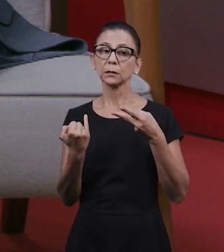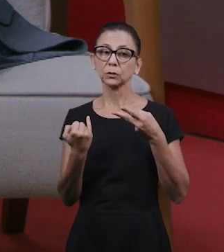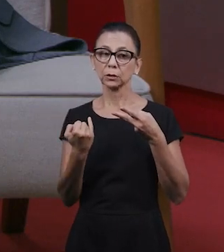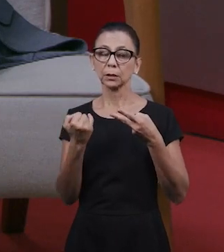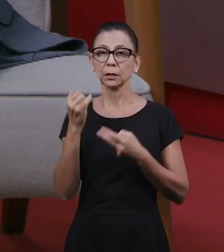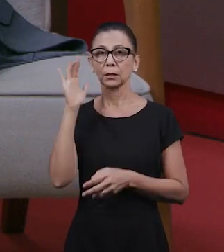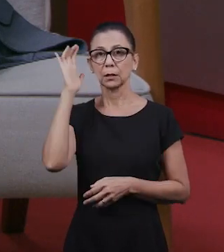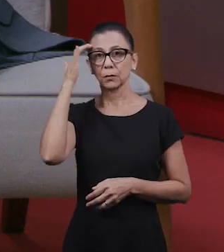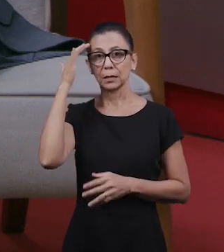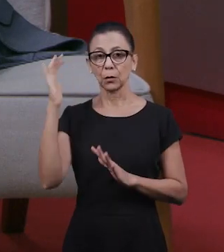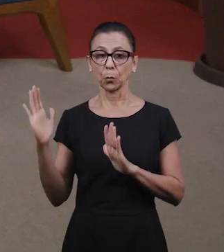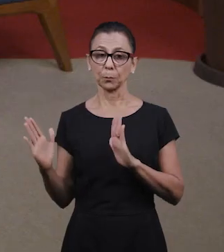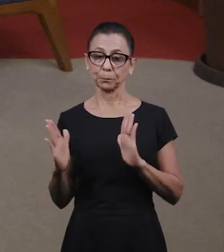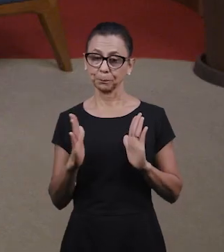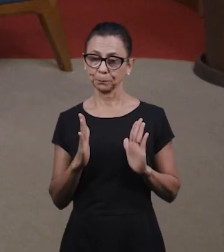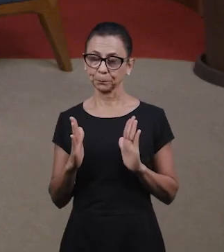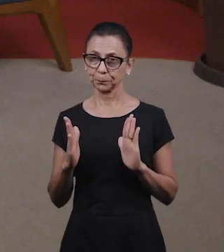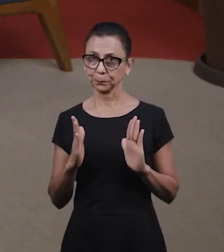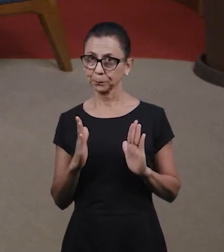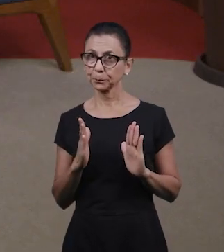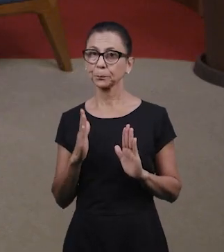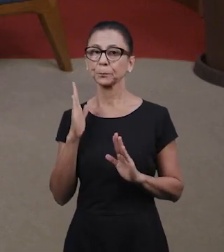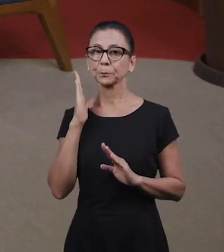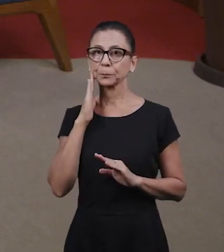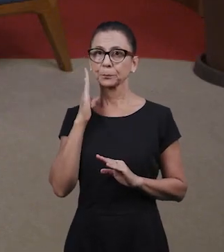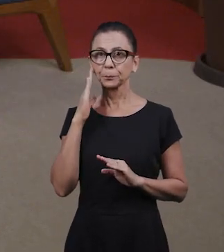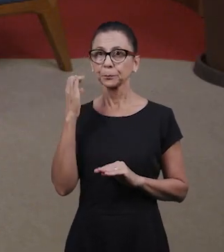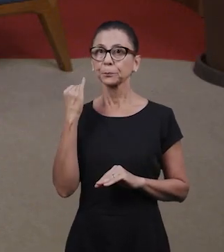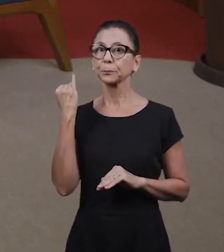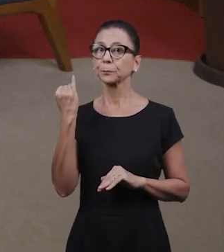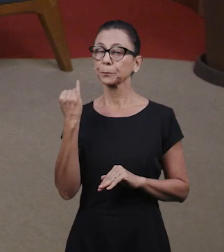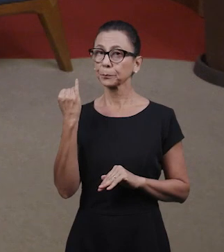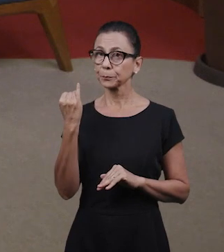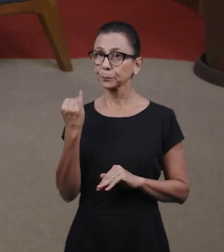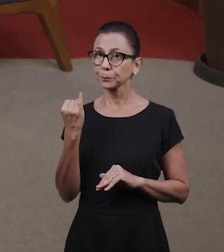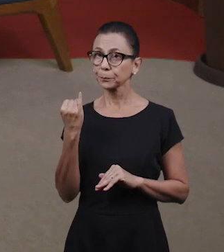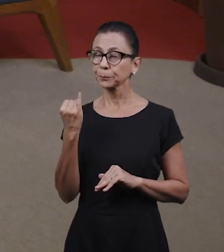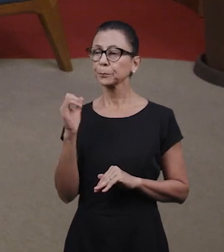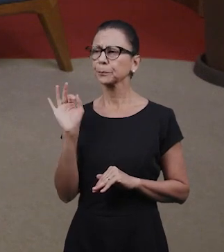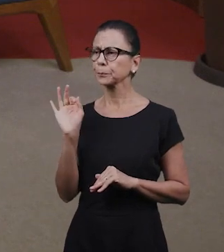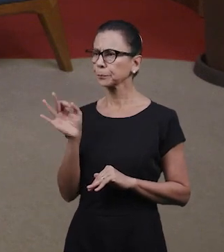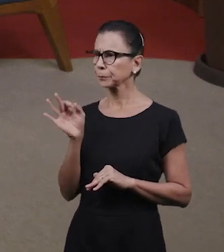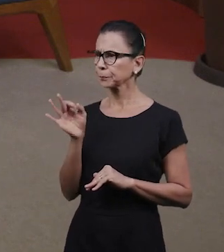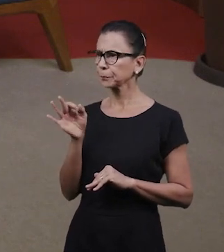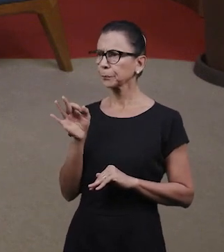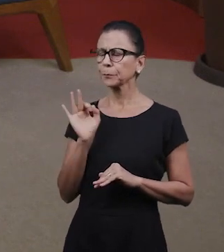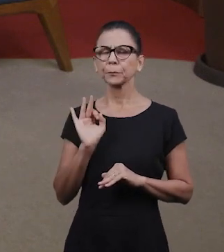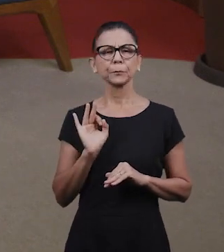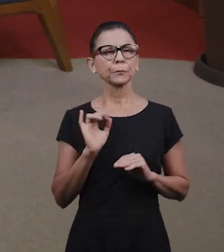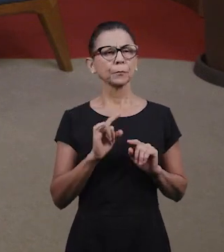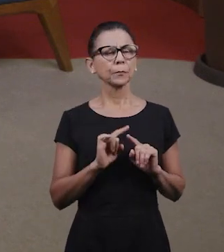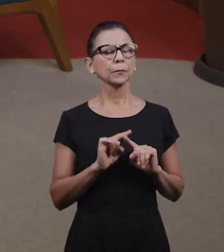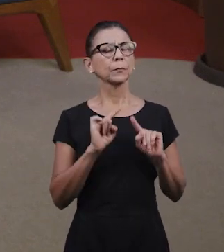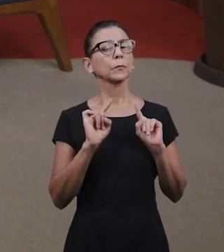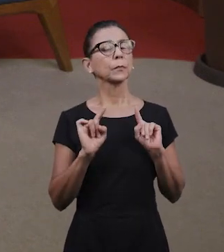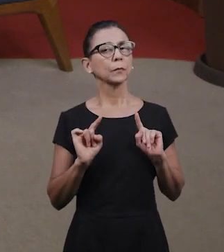Le savoir, c'est important, la connaissance biblique est importante, exactement. Mais